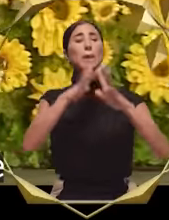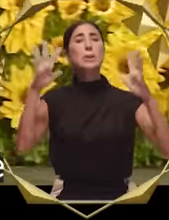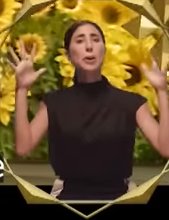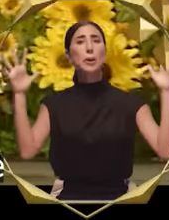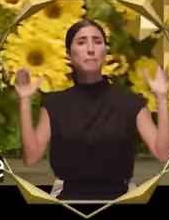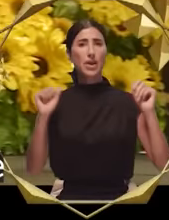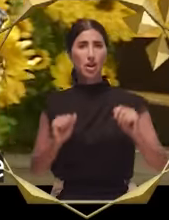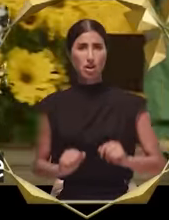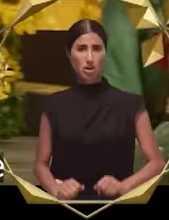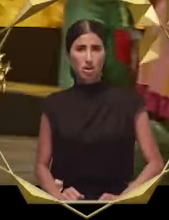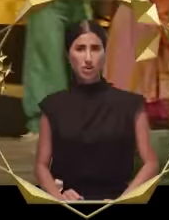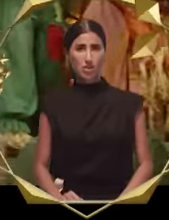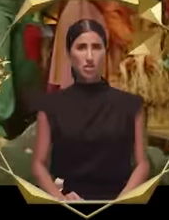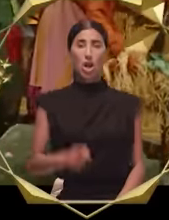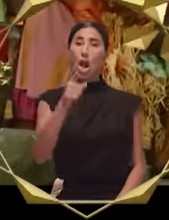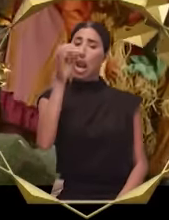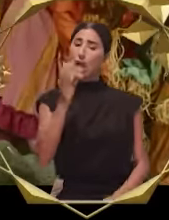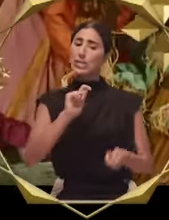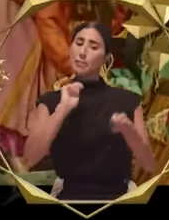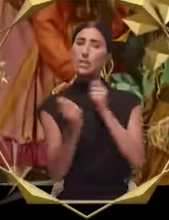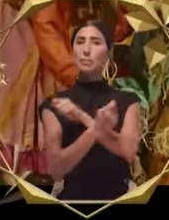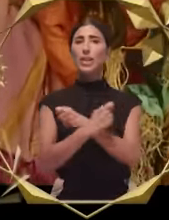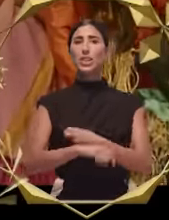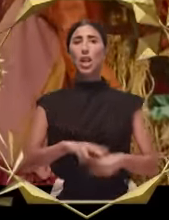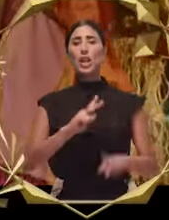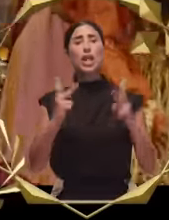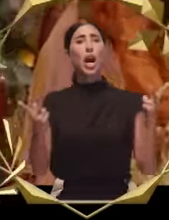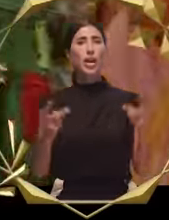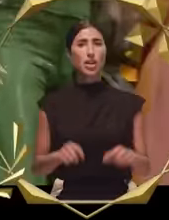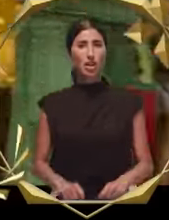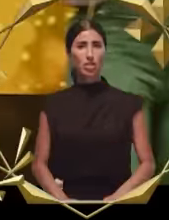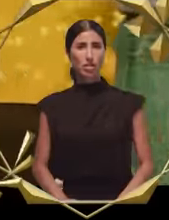تفيح عقوق علينا واجب ولنا